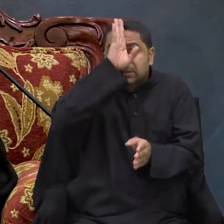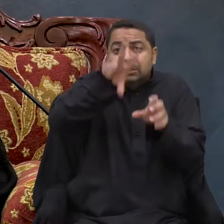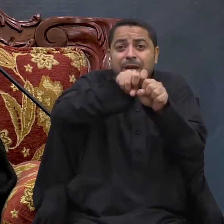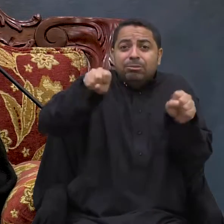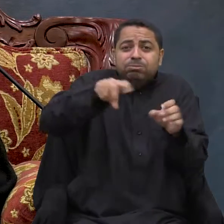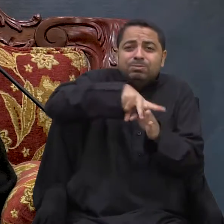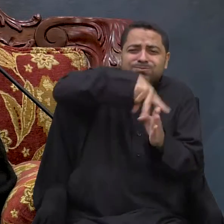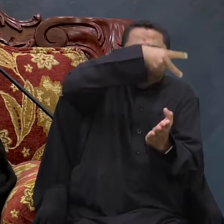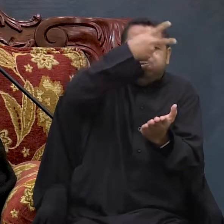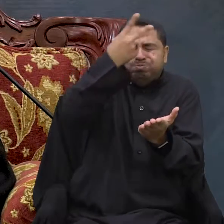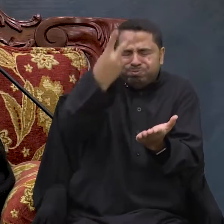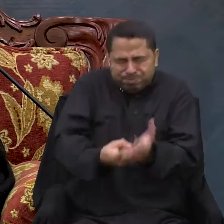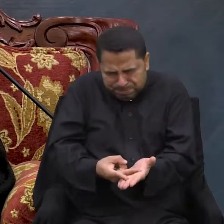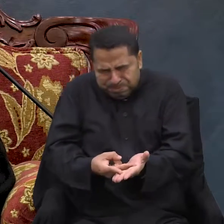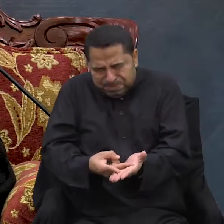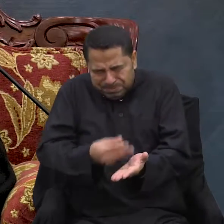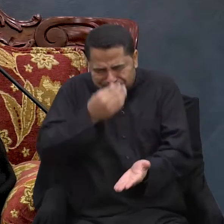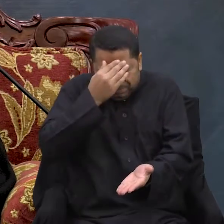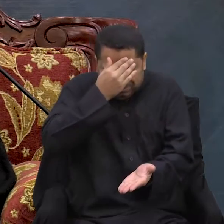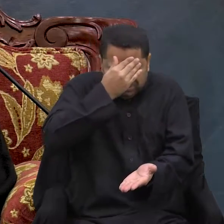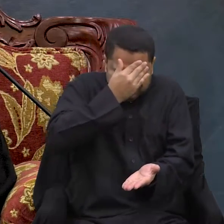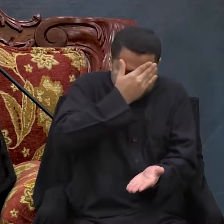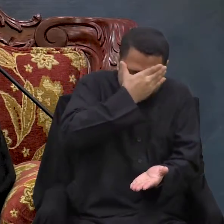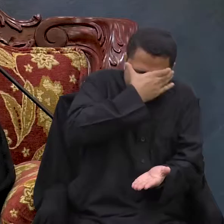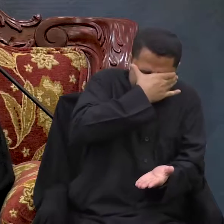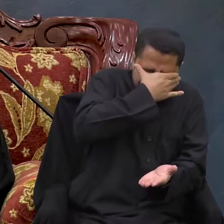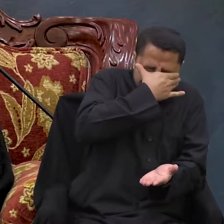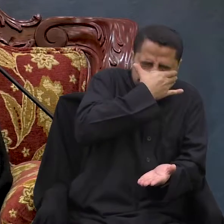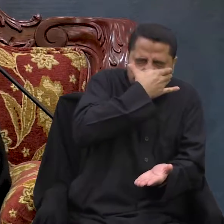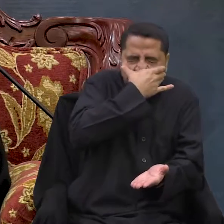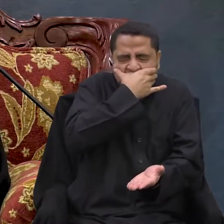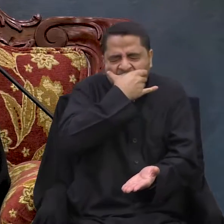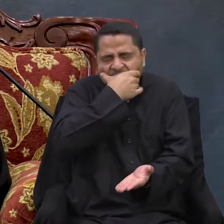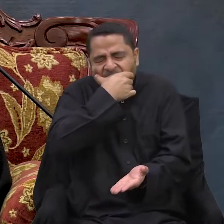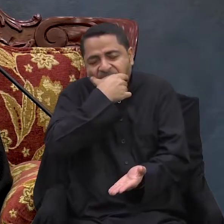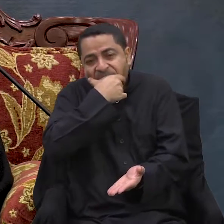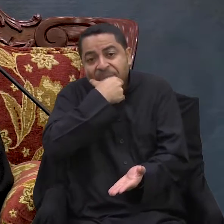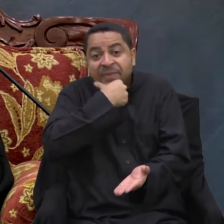إمامنا ووقع على التراب